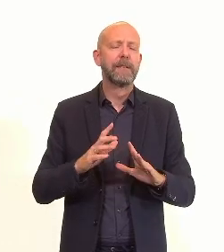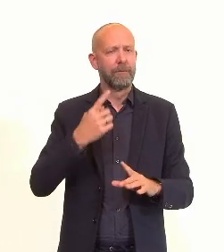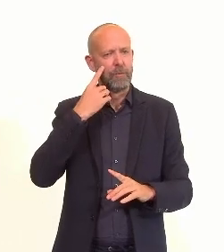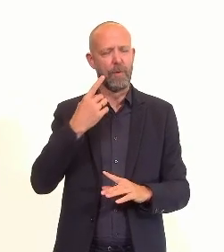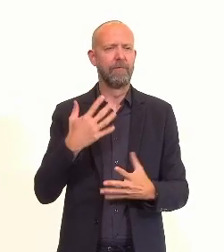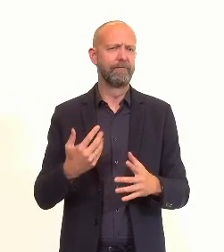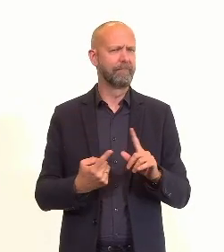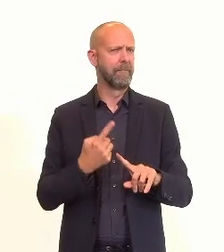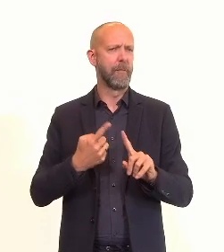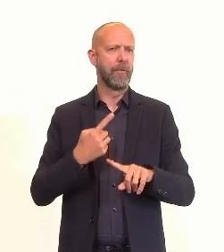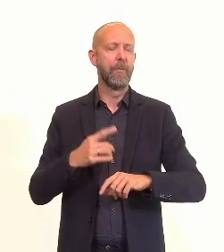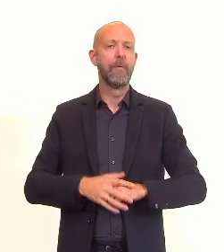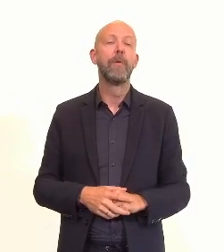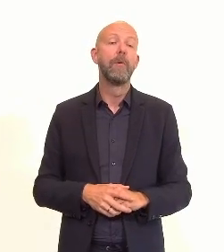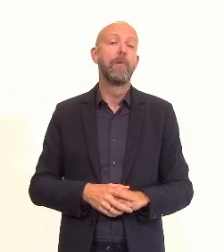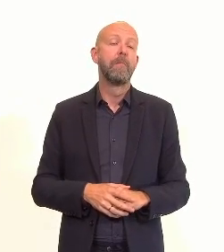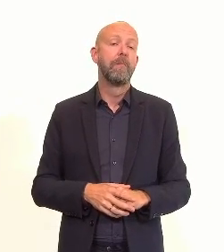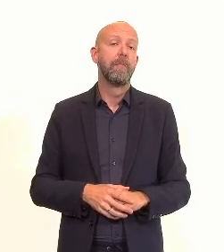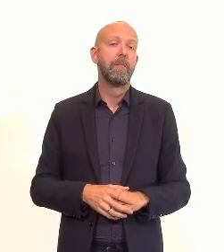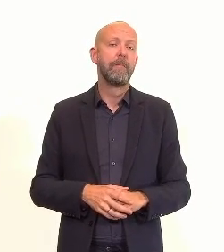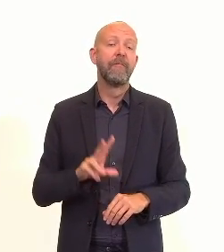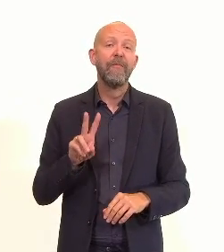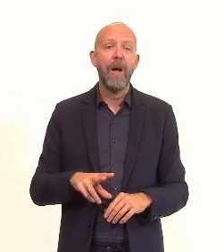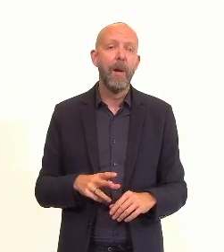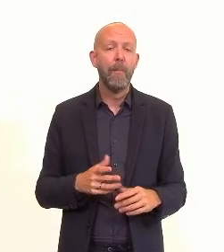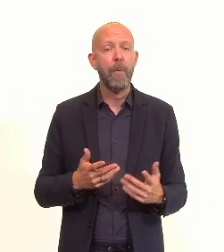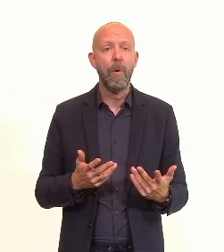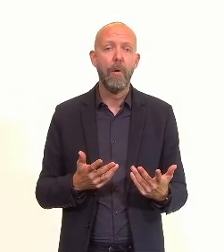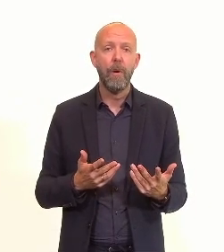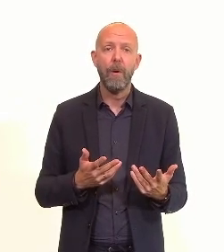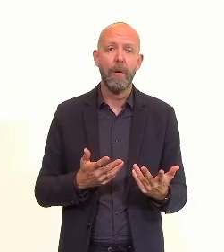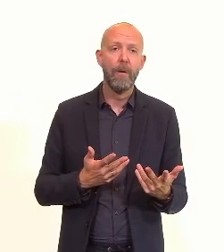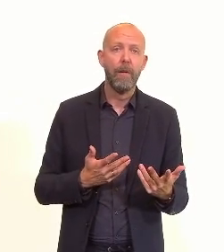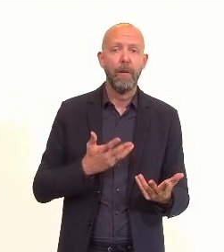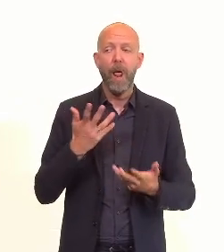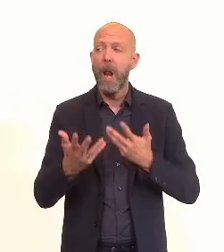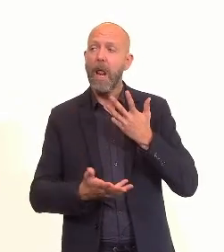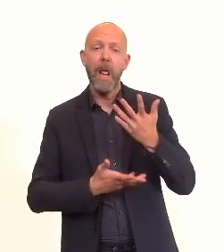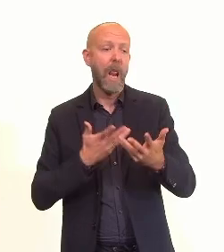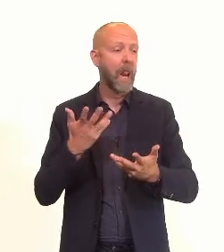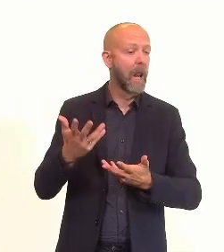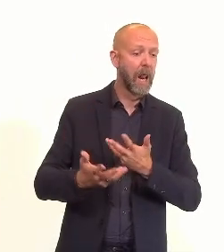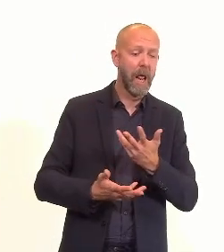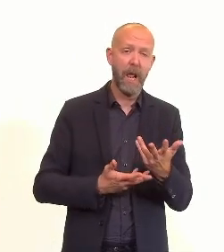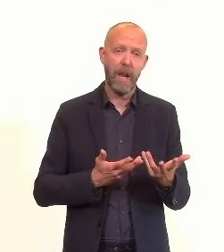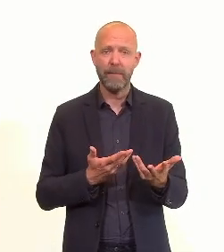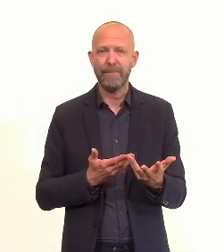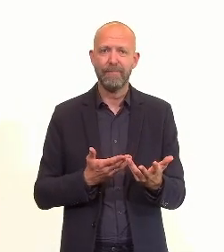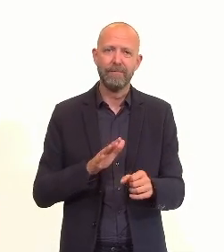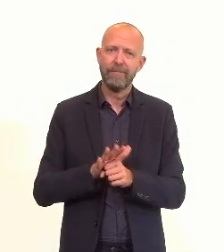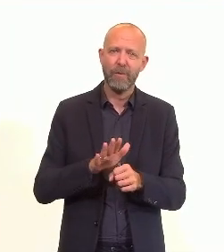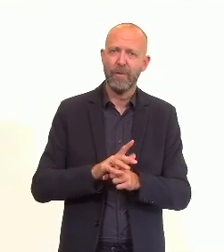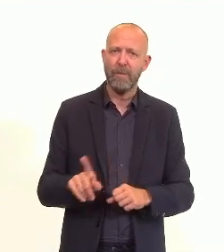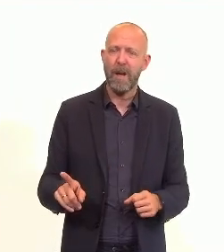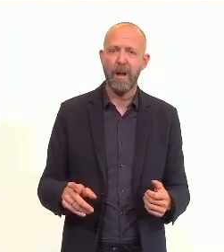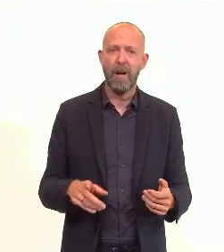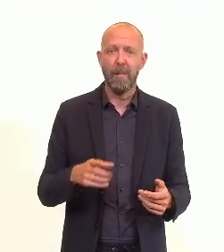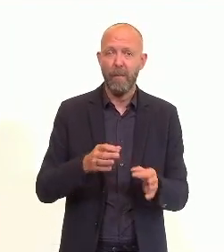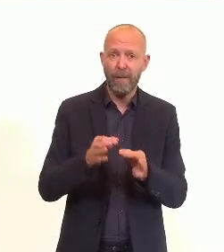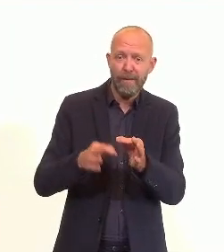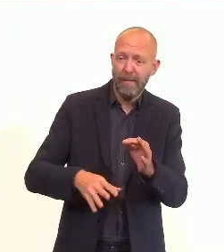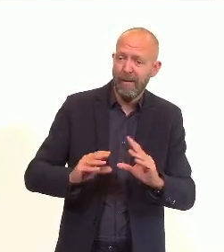que finalement, ça ne suffit pas qu'ils parlent. Parce que s'ils parlent, s'ils font des propositions et qu'effectivement, derrière, il ne se passe